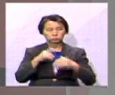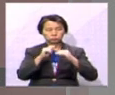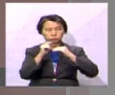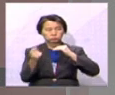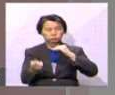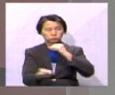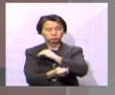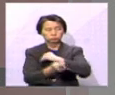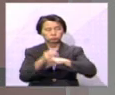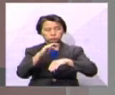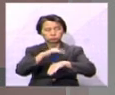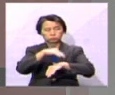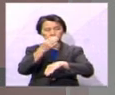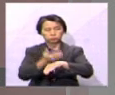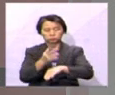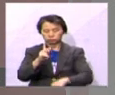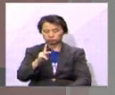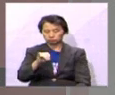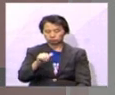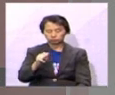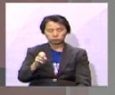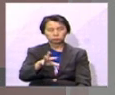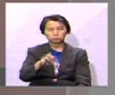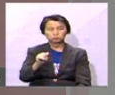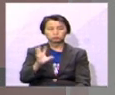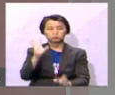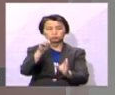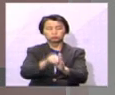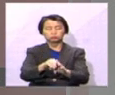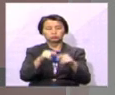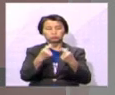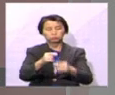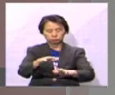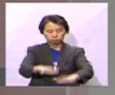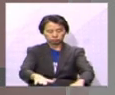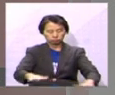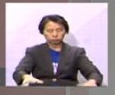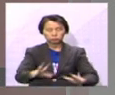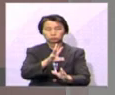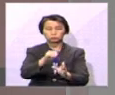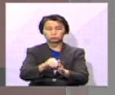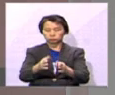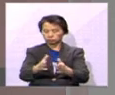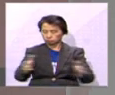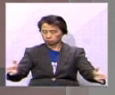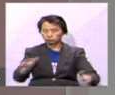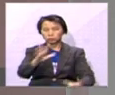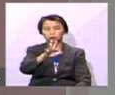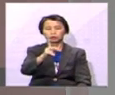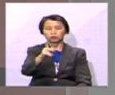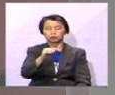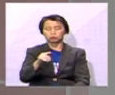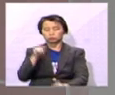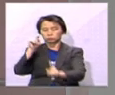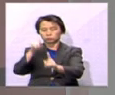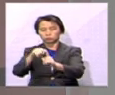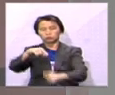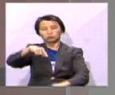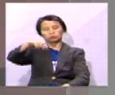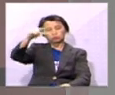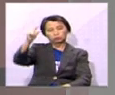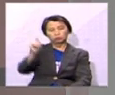Kiara pagi tadi. Lebih menarik, edisi kali ini turut melibatkan kategori kanak-kanak membabitkan jarak 5 km menuju ke puncak